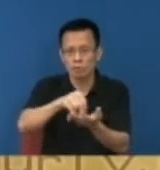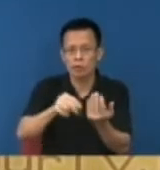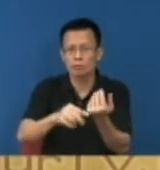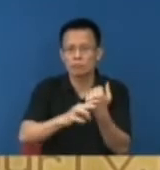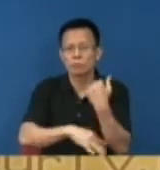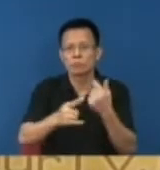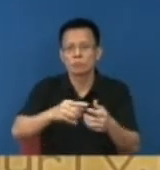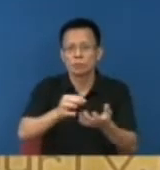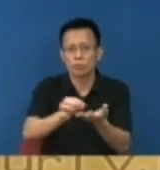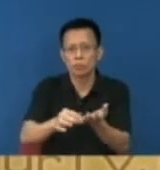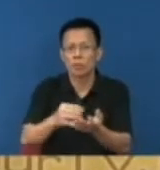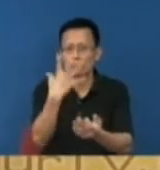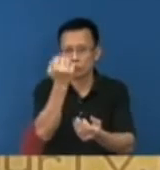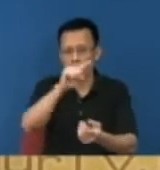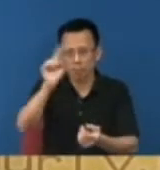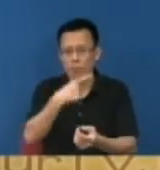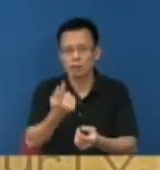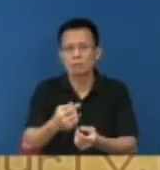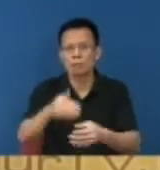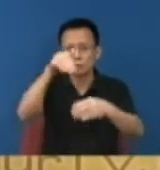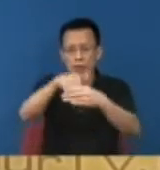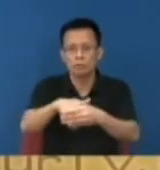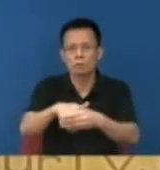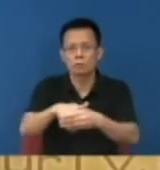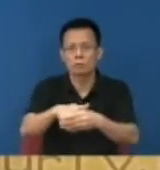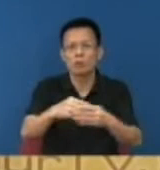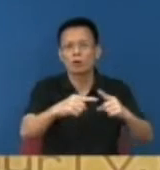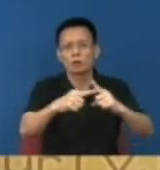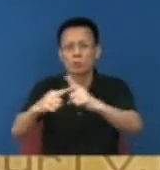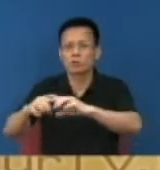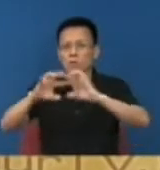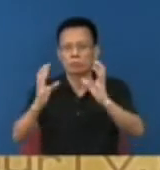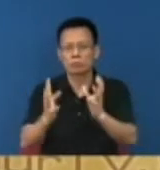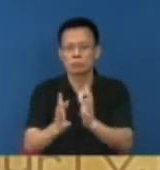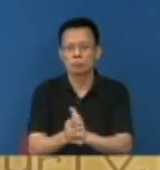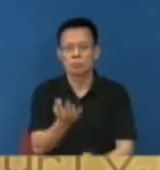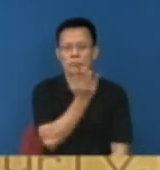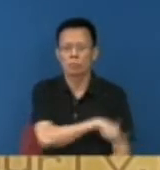50萬人出去投票。當然這個民主黨杯葛是一個問題，民主黨